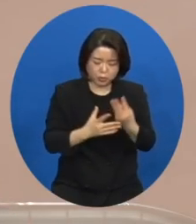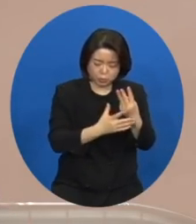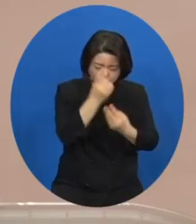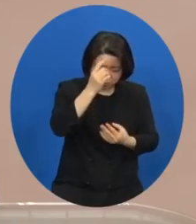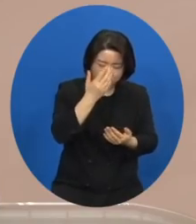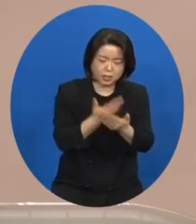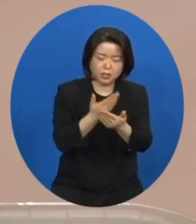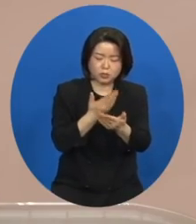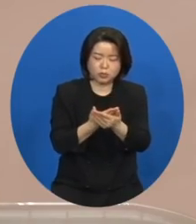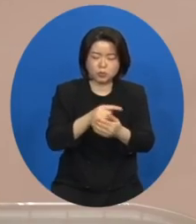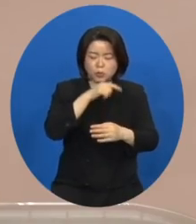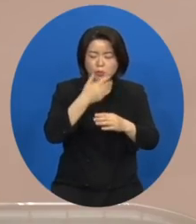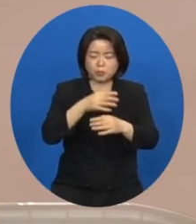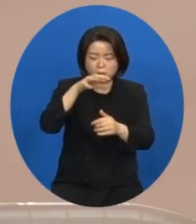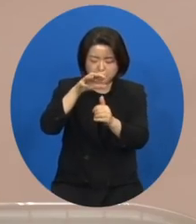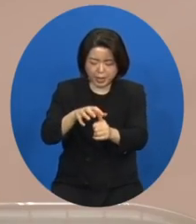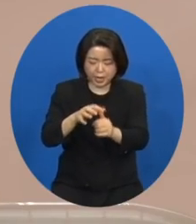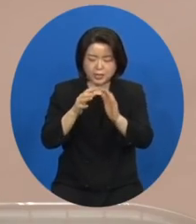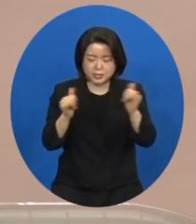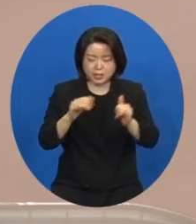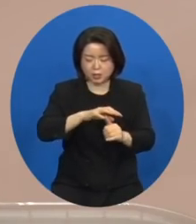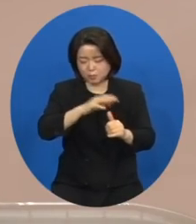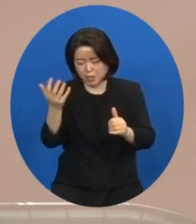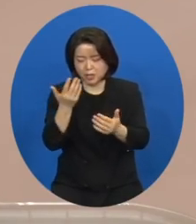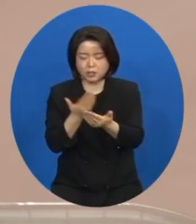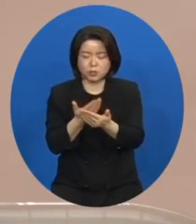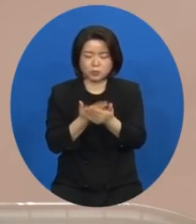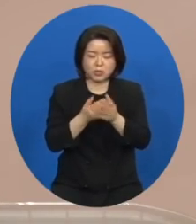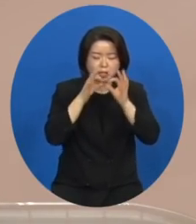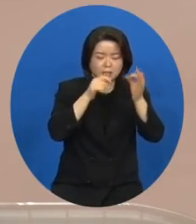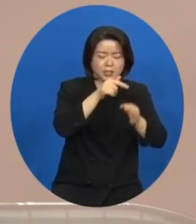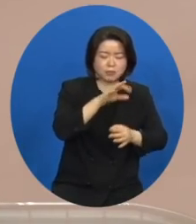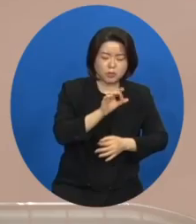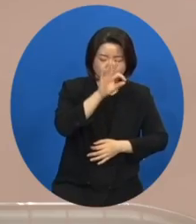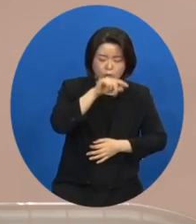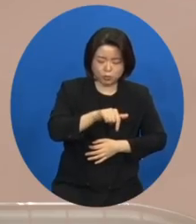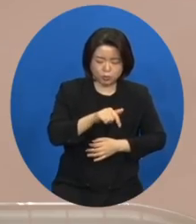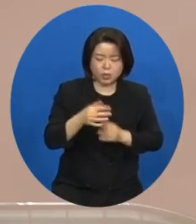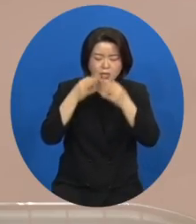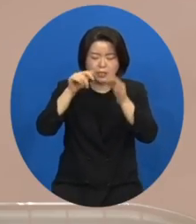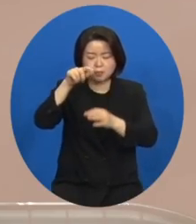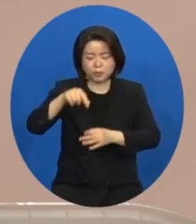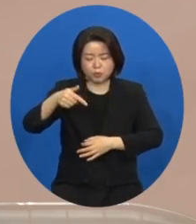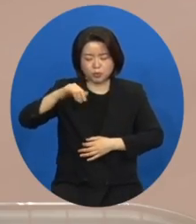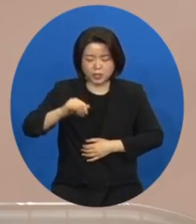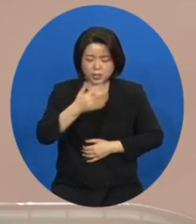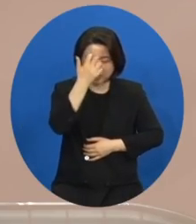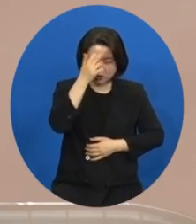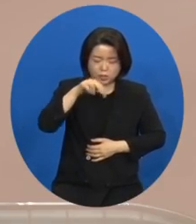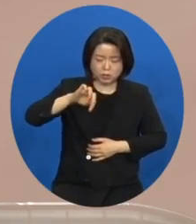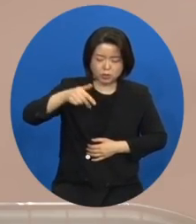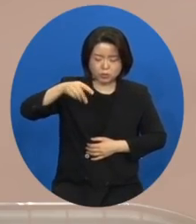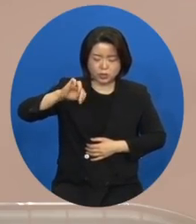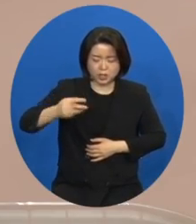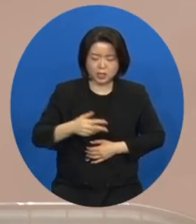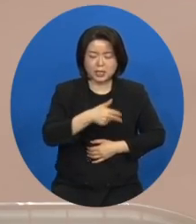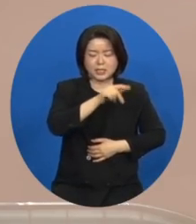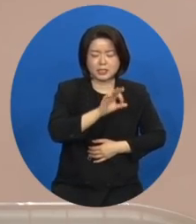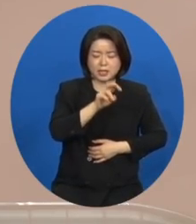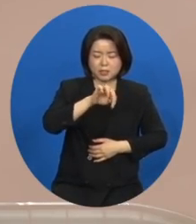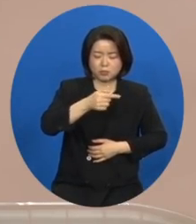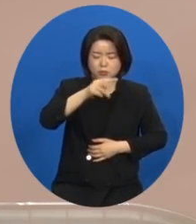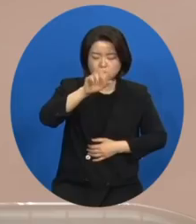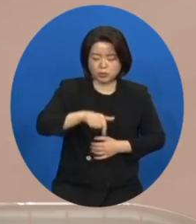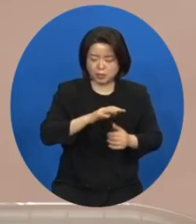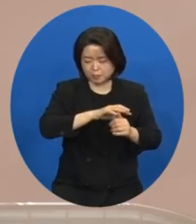해주시고 북한의 억눌려 이들을 풀어줄 수 없어서 김정웅 선각 김복기 목사님 태충 길 선교사님 장문석 상의를 풀어